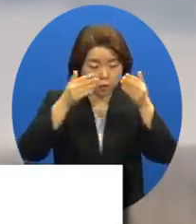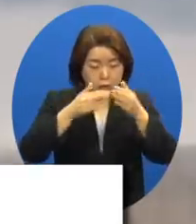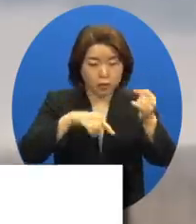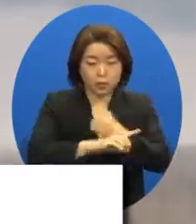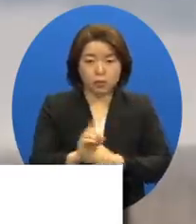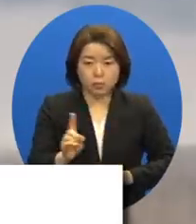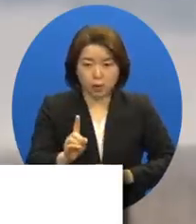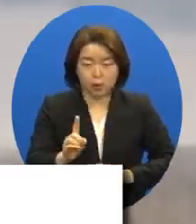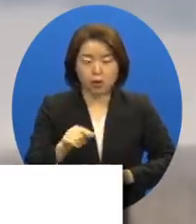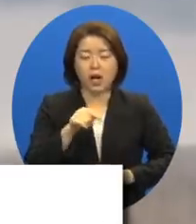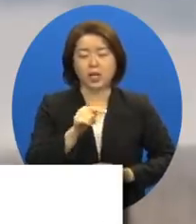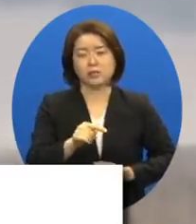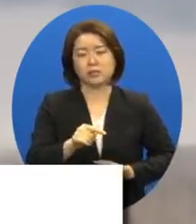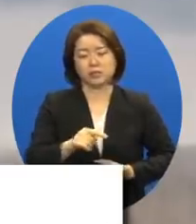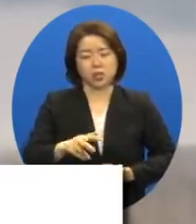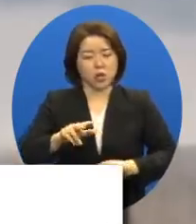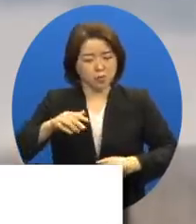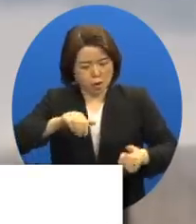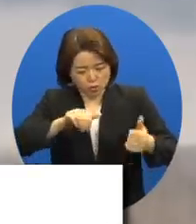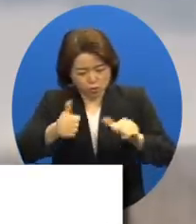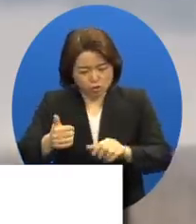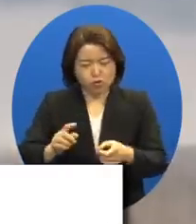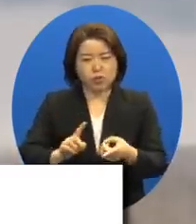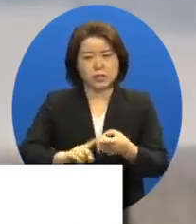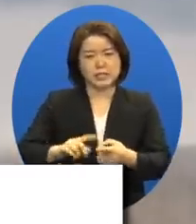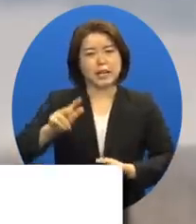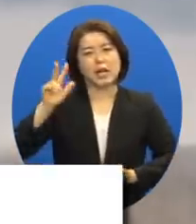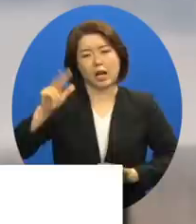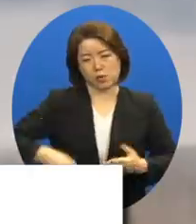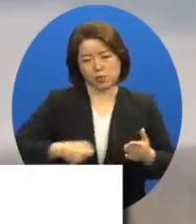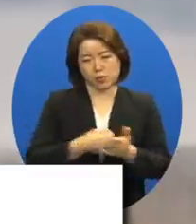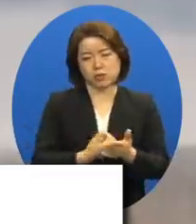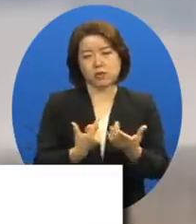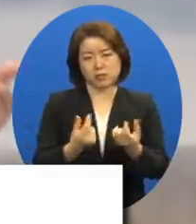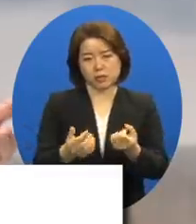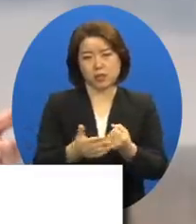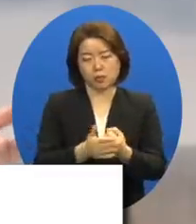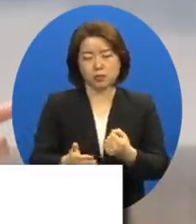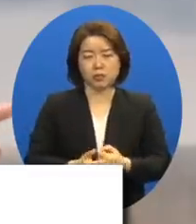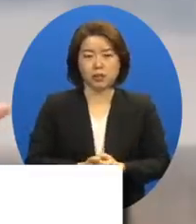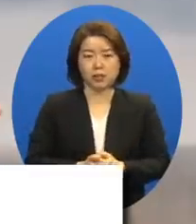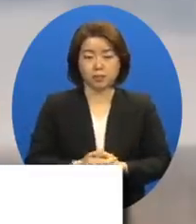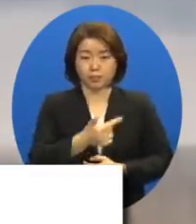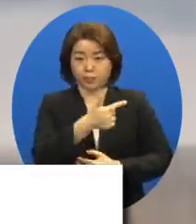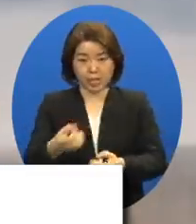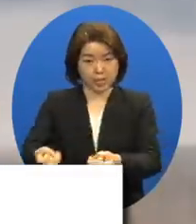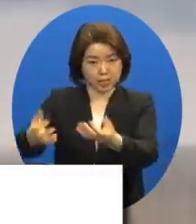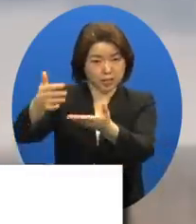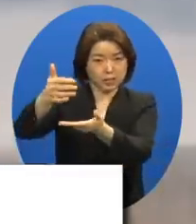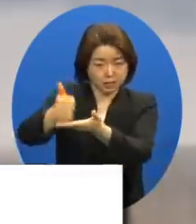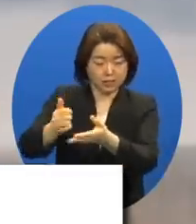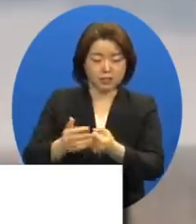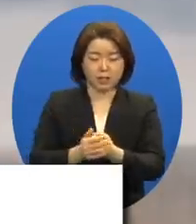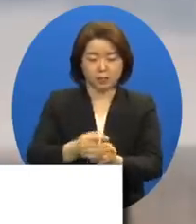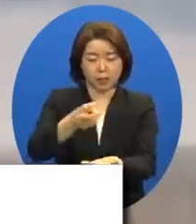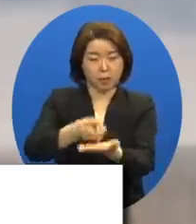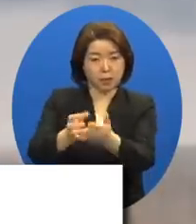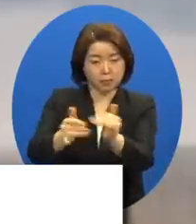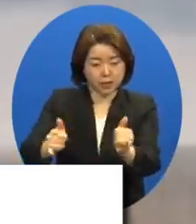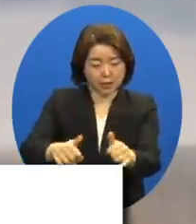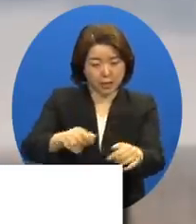죽음을 각오해야 하는 일이기 때문에 그랬습니다 대체 3장과 그리고 바리새인들과